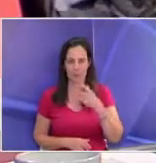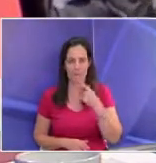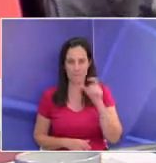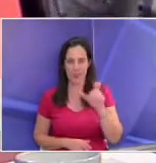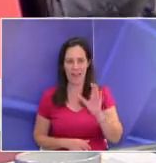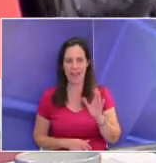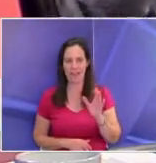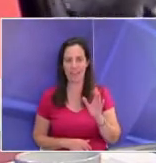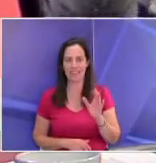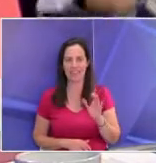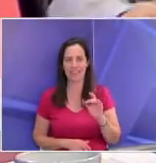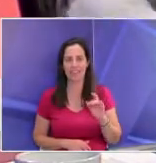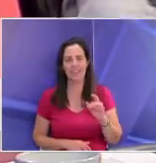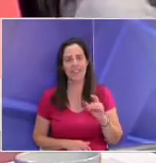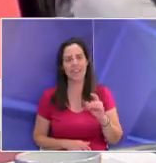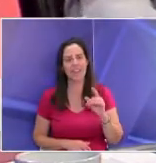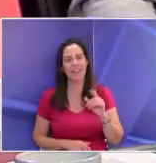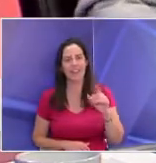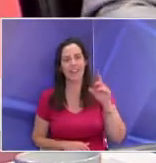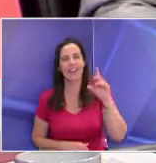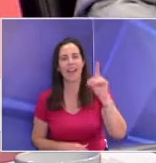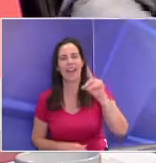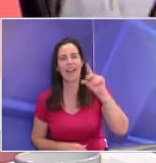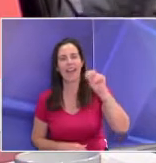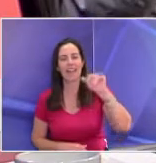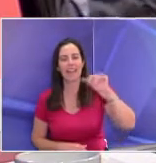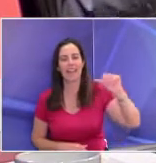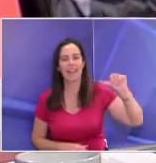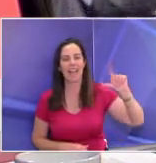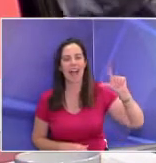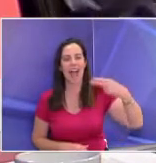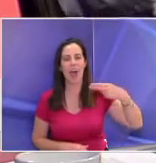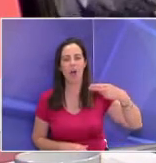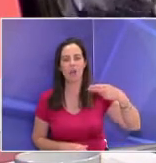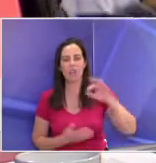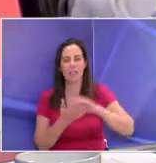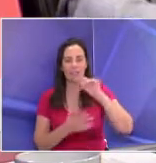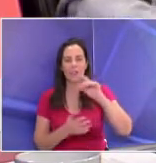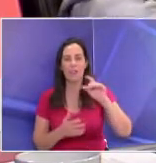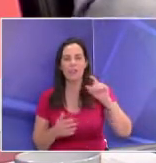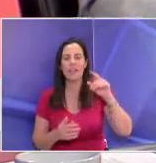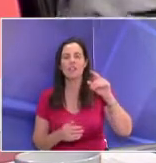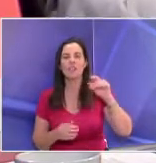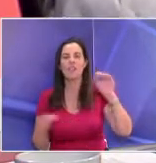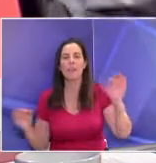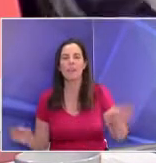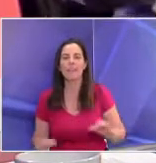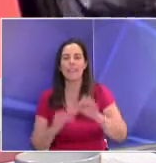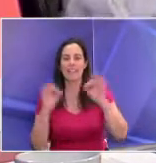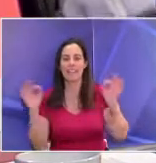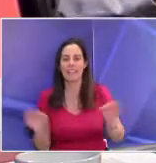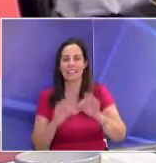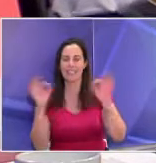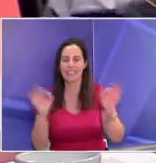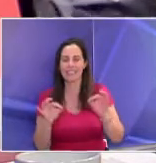אחת, בכל זאת קצת מחויכת, דניאל הרוש רשם בטוויטר, שנתניהו בטקסי הזיכרון לרבין נראה כמו נהג אוטובוס